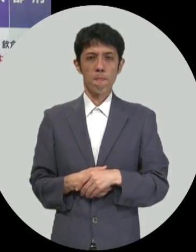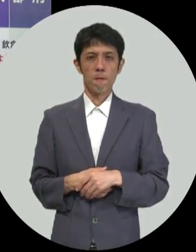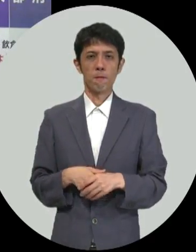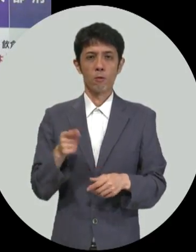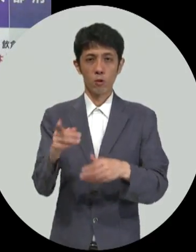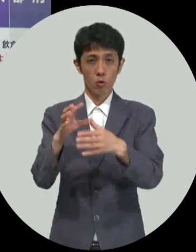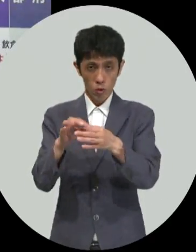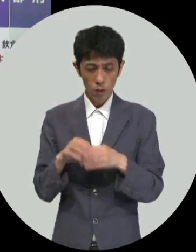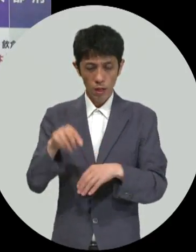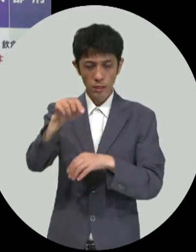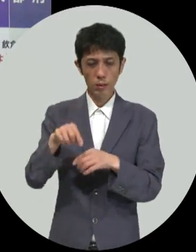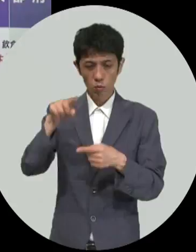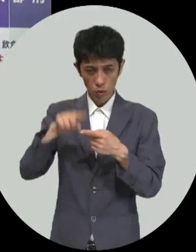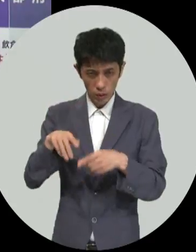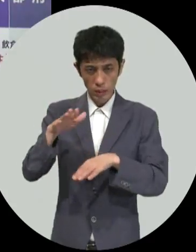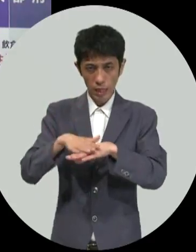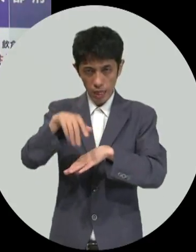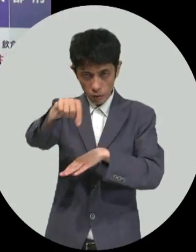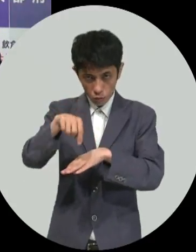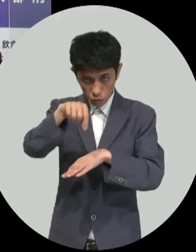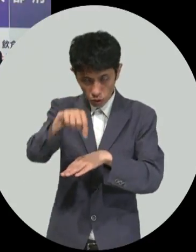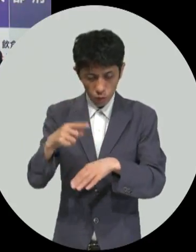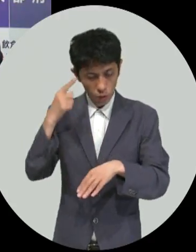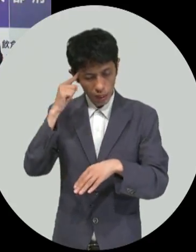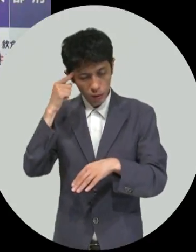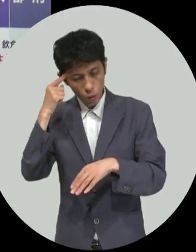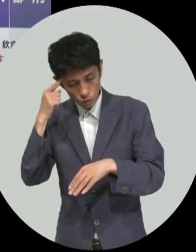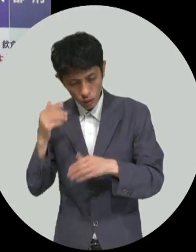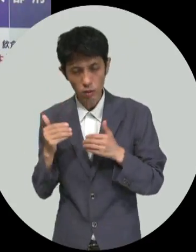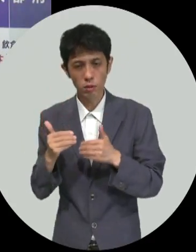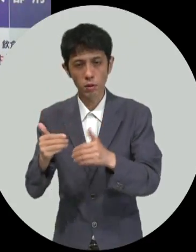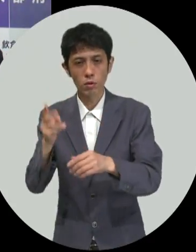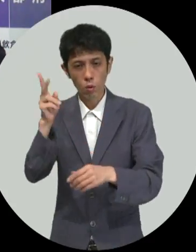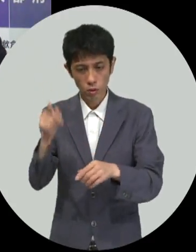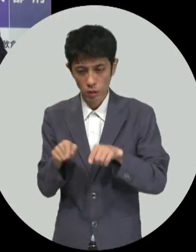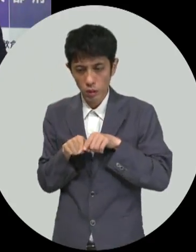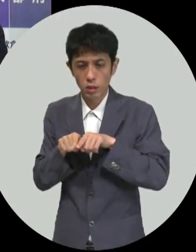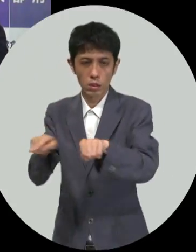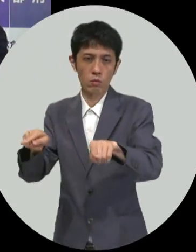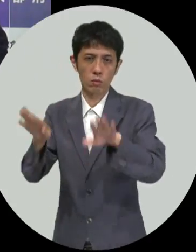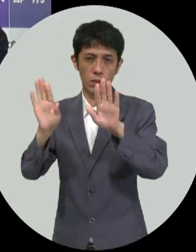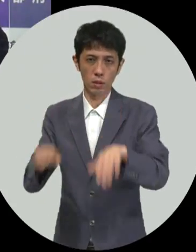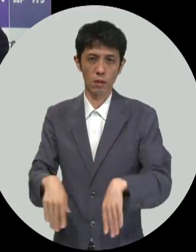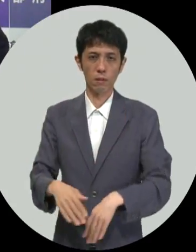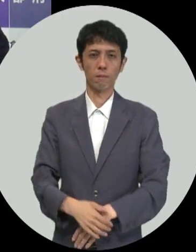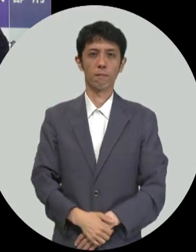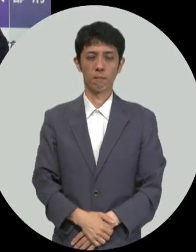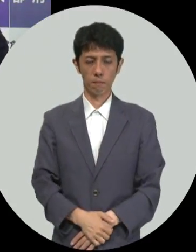ては事務的な手続きを検討し進めるようにということを指示をしております。